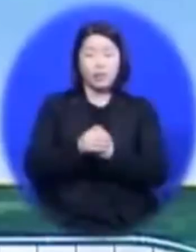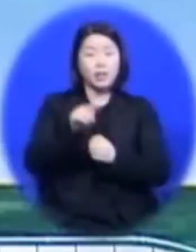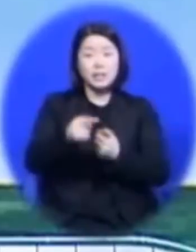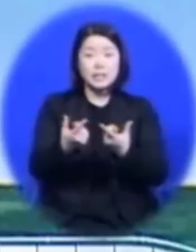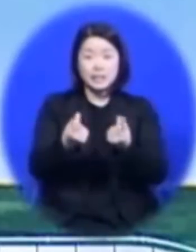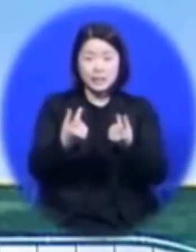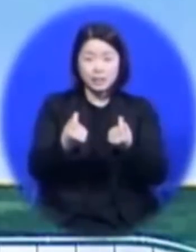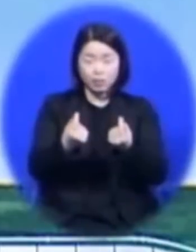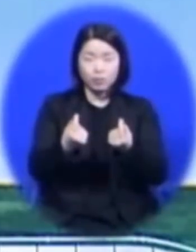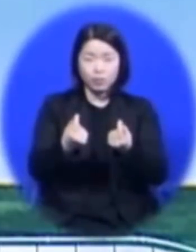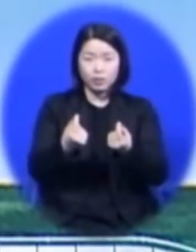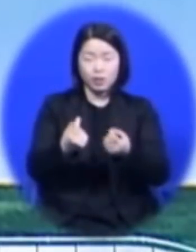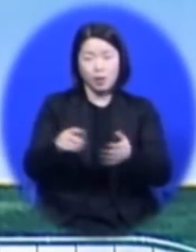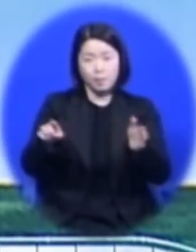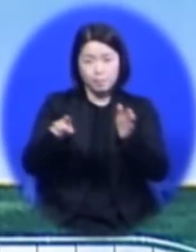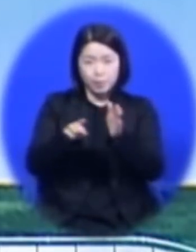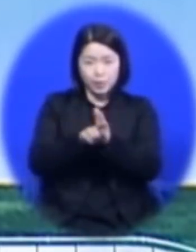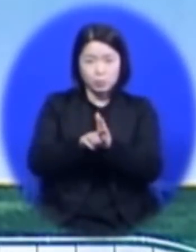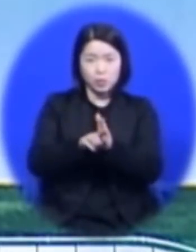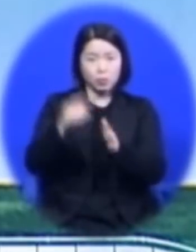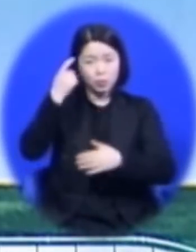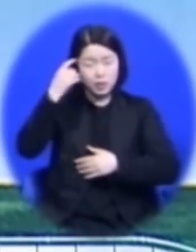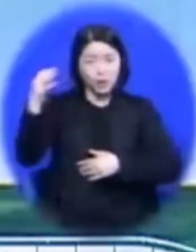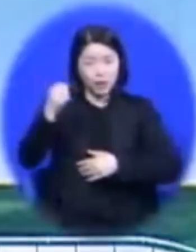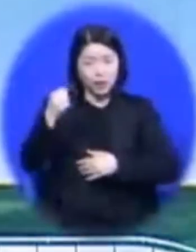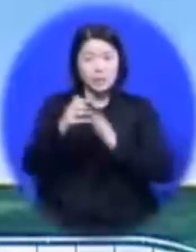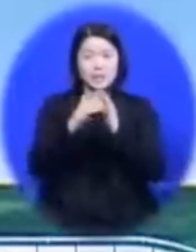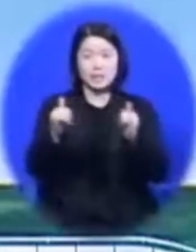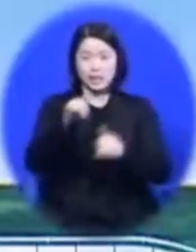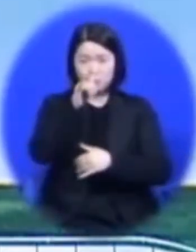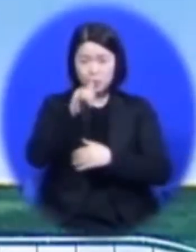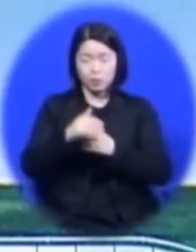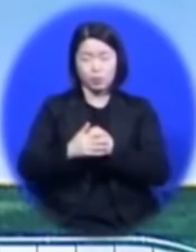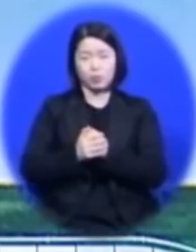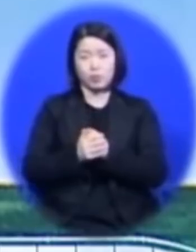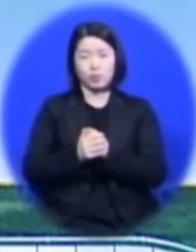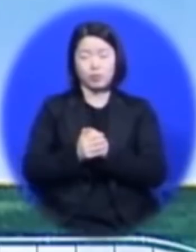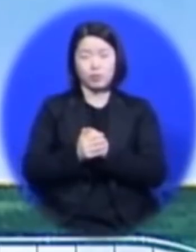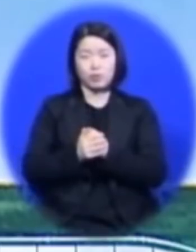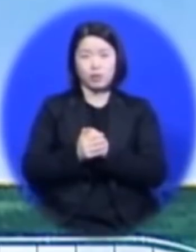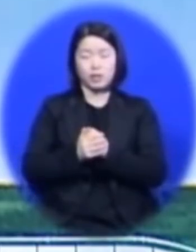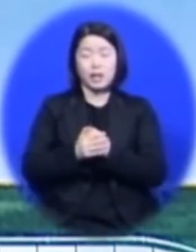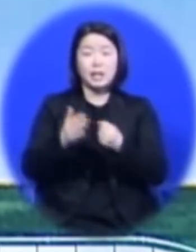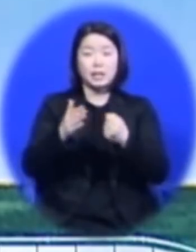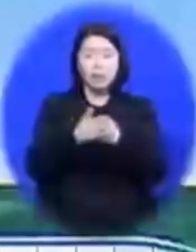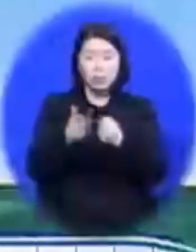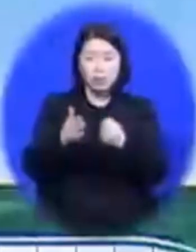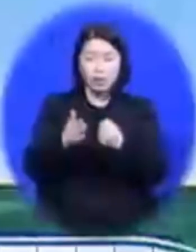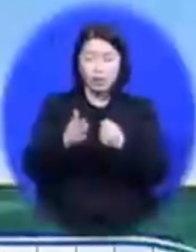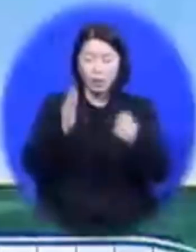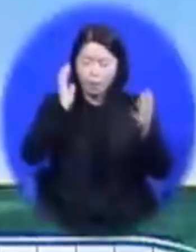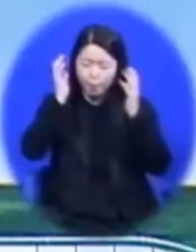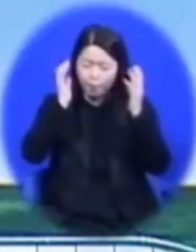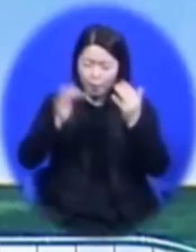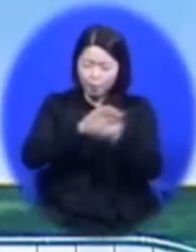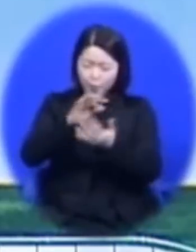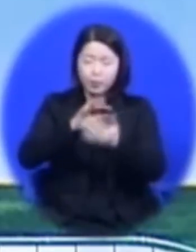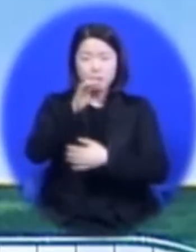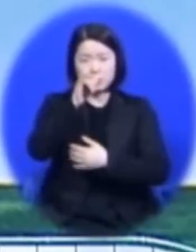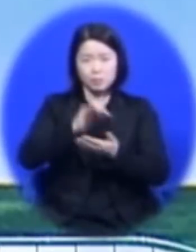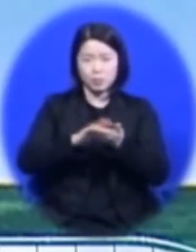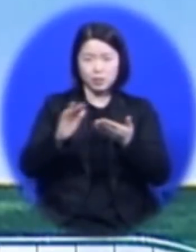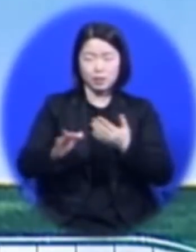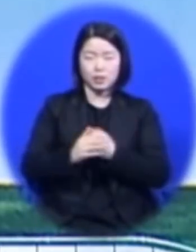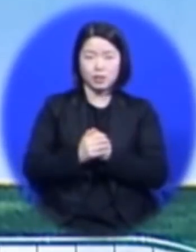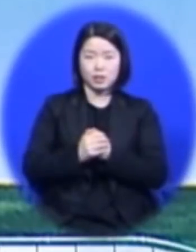이걸 믿음 이라고 생각하는 분들이 있습니다 아 그래서 혼란 스러운 것입니다